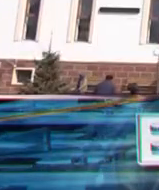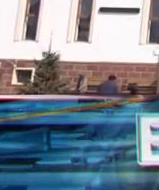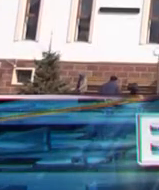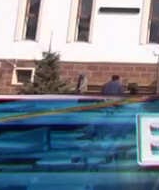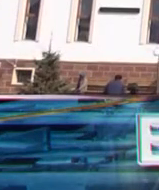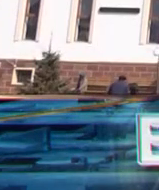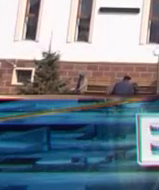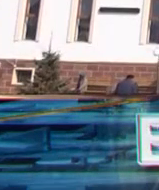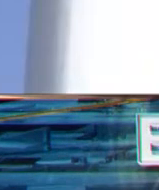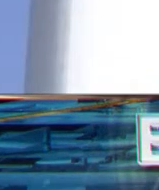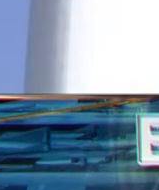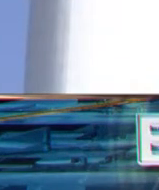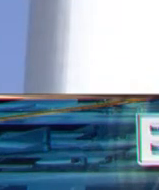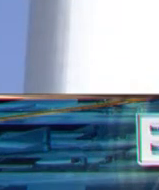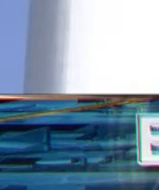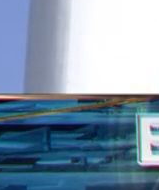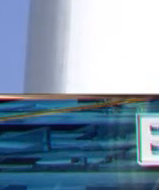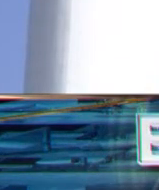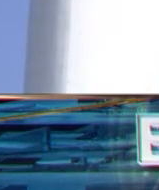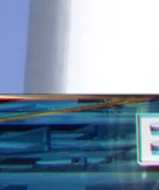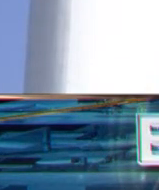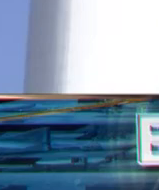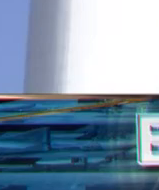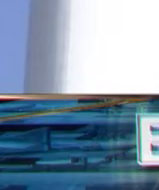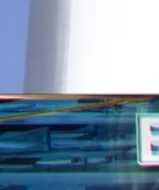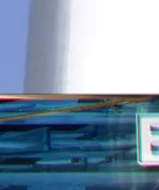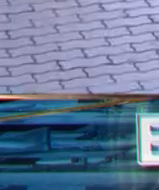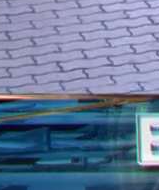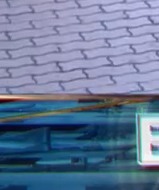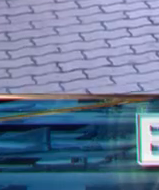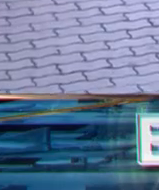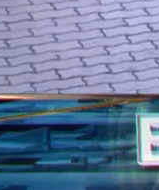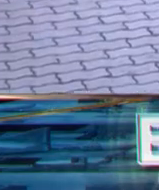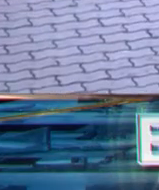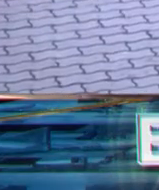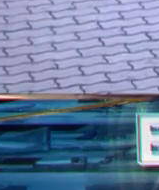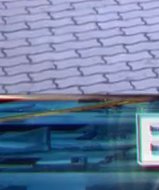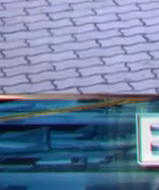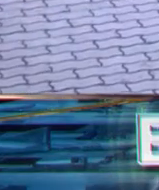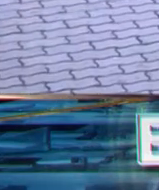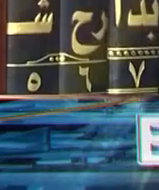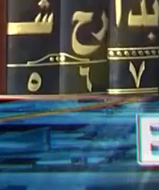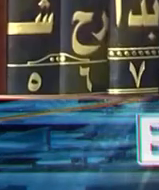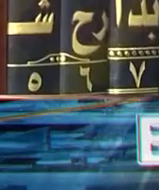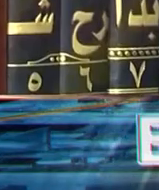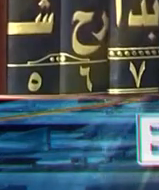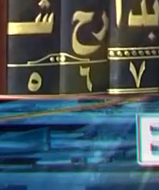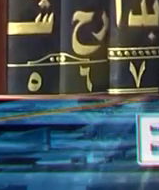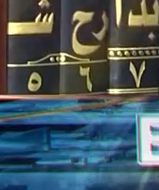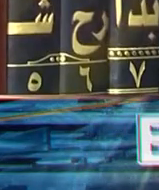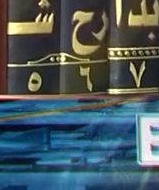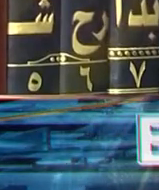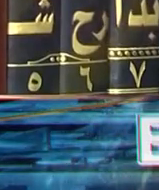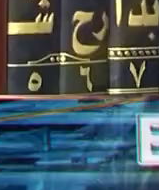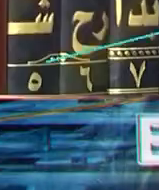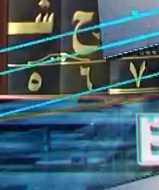Тарауық намаз оқылмайды, ауызашар берілмейді, ораза өз мерзімінде басталады. Бірақ тыйым талаптары көп, тек қайырымдылыққа шектеу